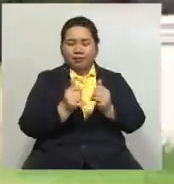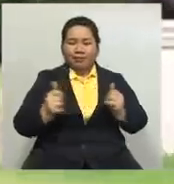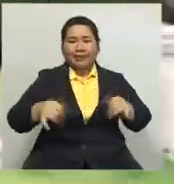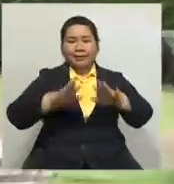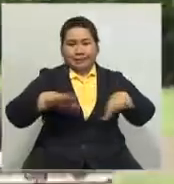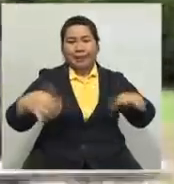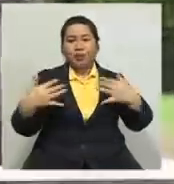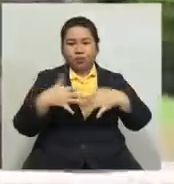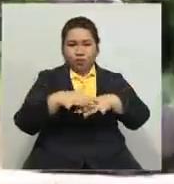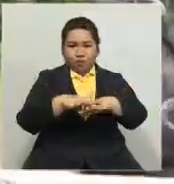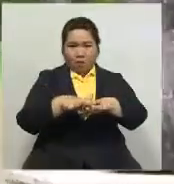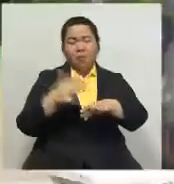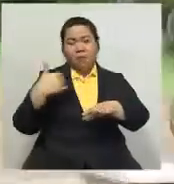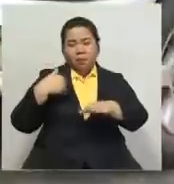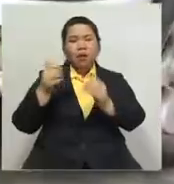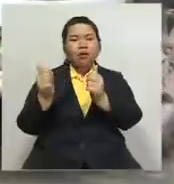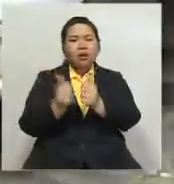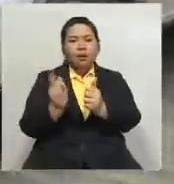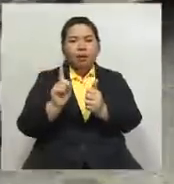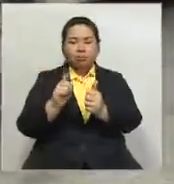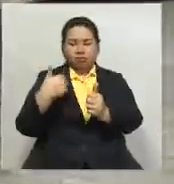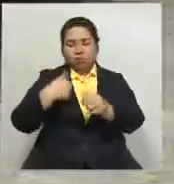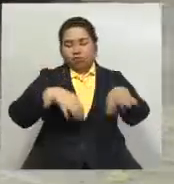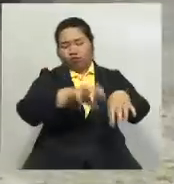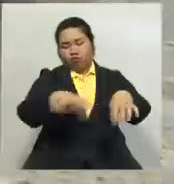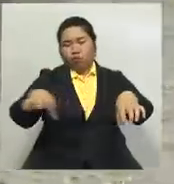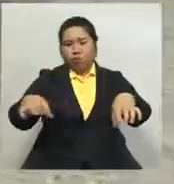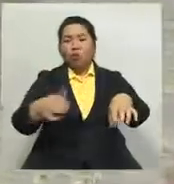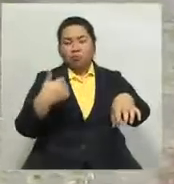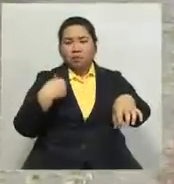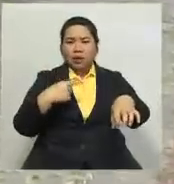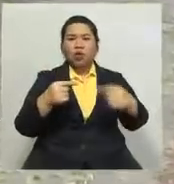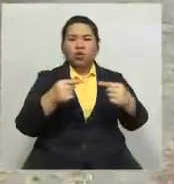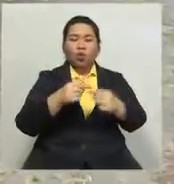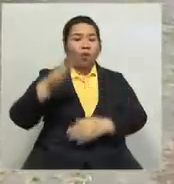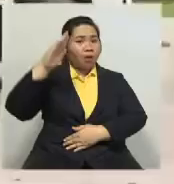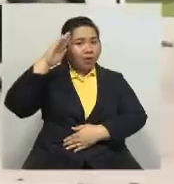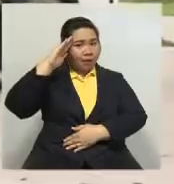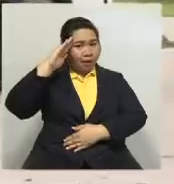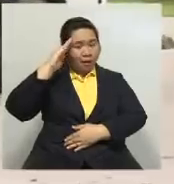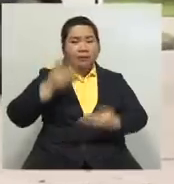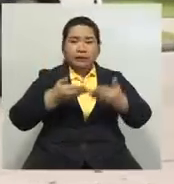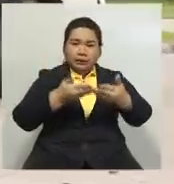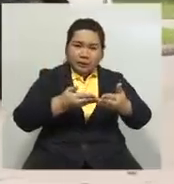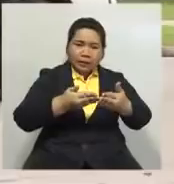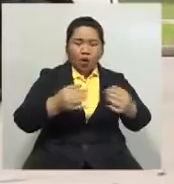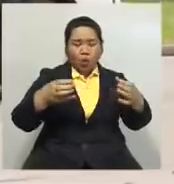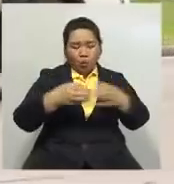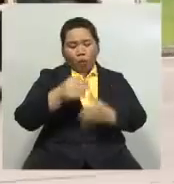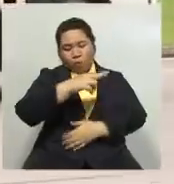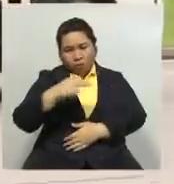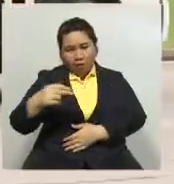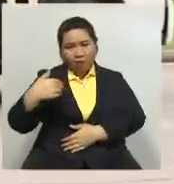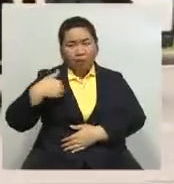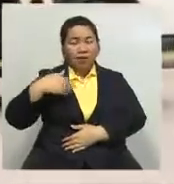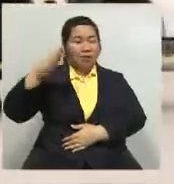งข่าวด้วยพร้อมมีผู้ร่วมแถลงข่าวจากหน่วยงานต่างๆที่เกี่ยวข้องเช่นหน่วยซิลพันโทนายแพทย์ภาคโลหารชุนผู้ว่